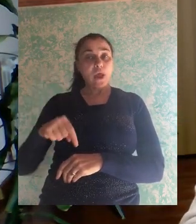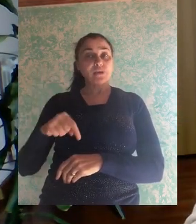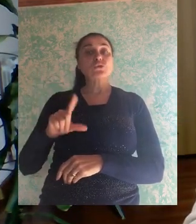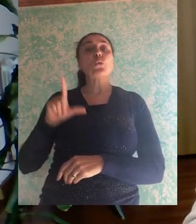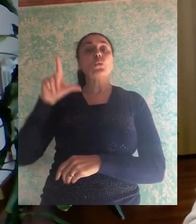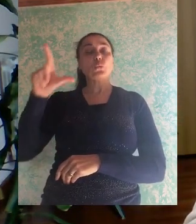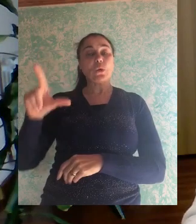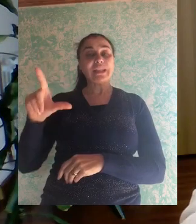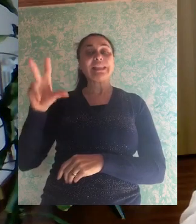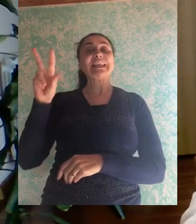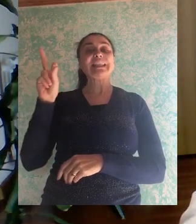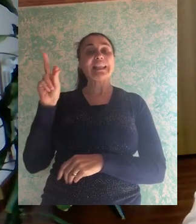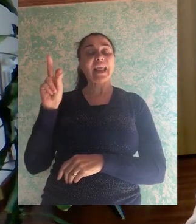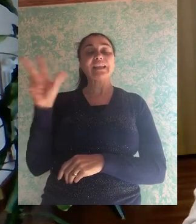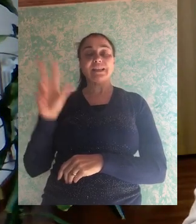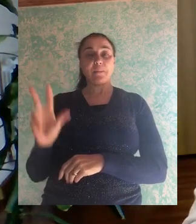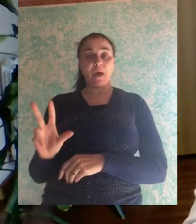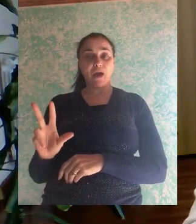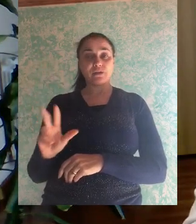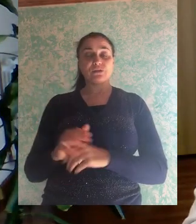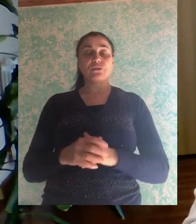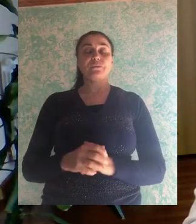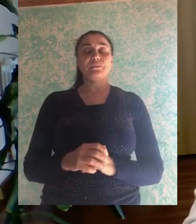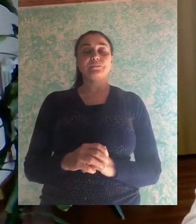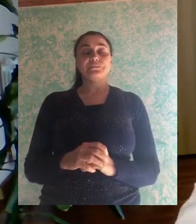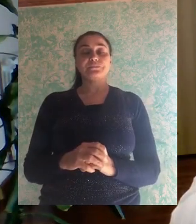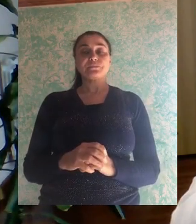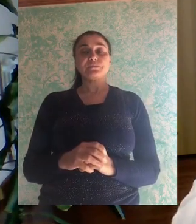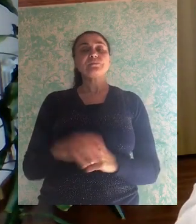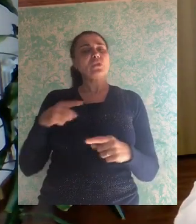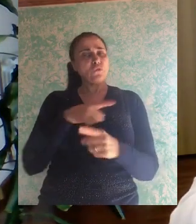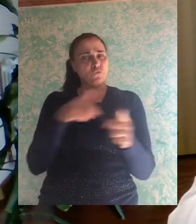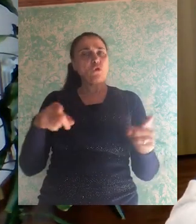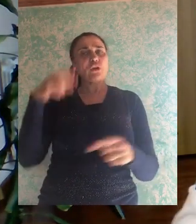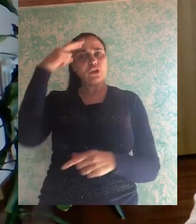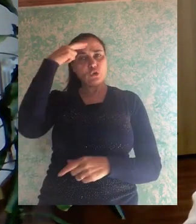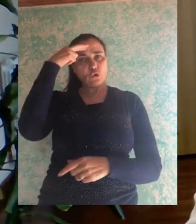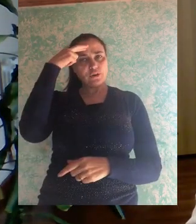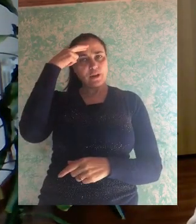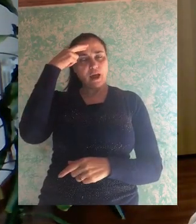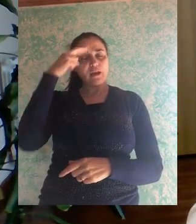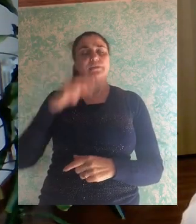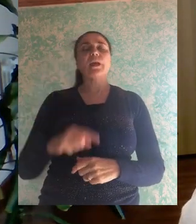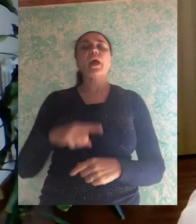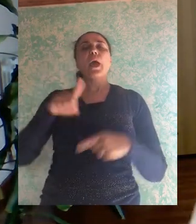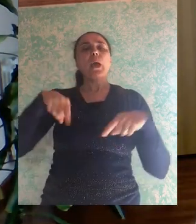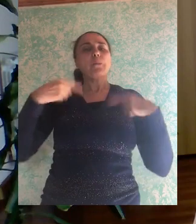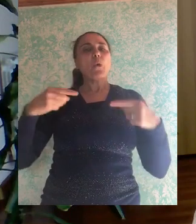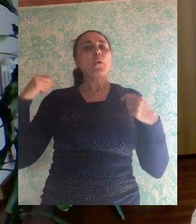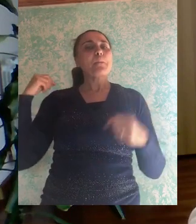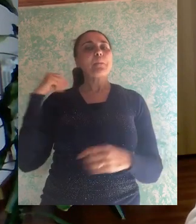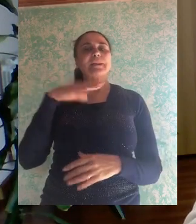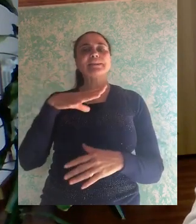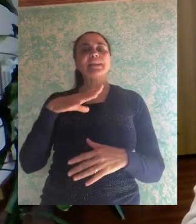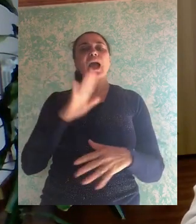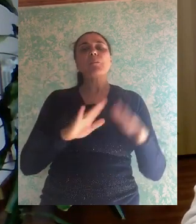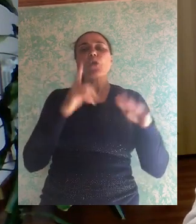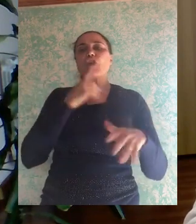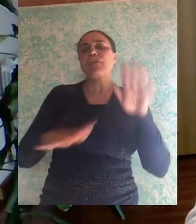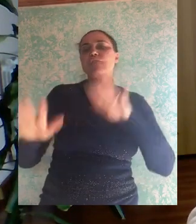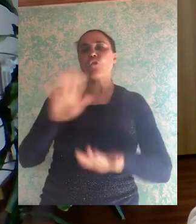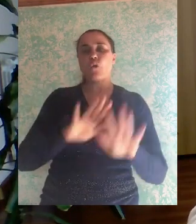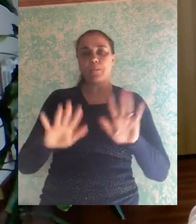lunedì 30 marzo va bene quindi prendete nota e vi arriveranno le informazioni nella